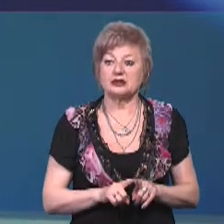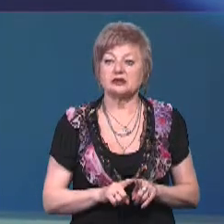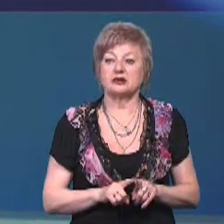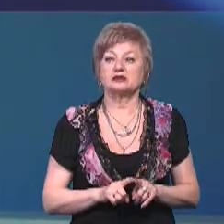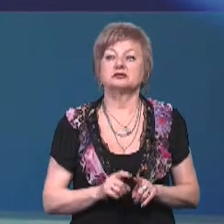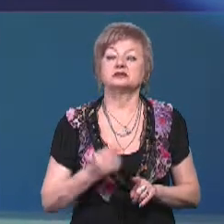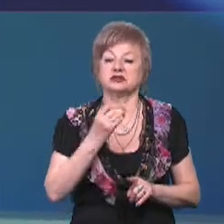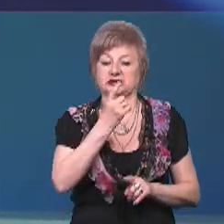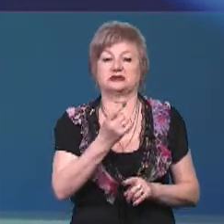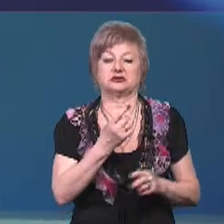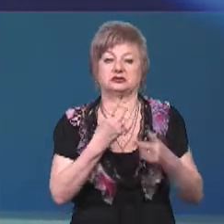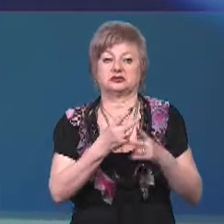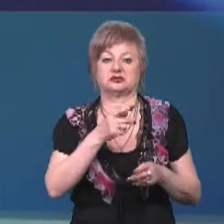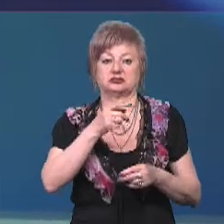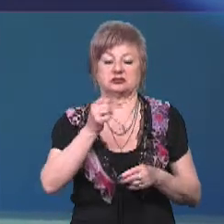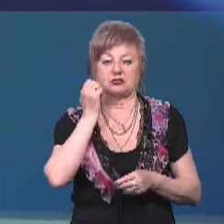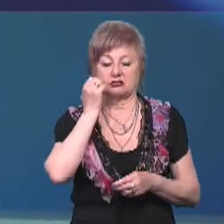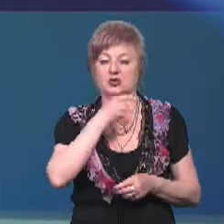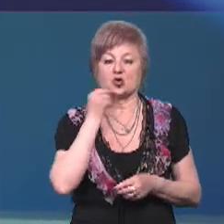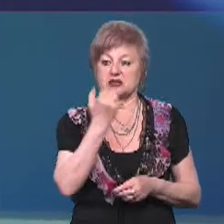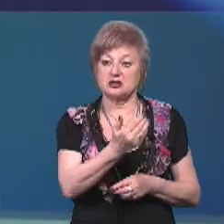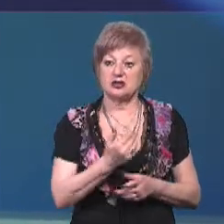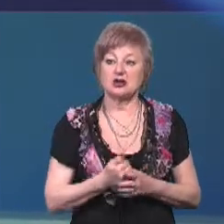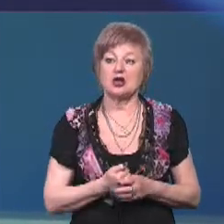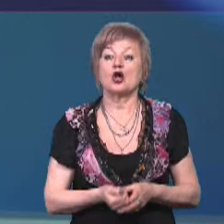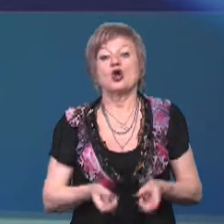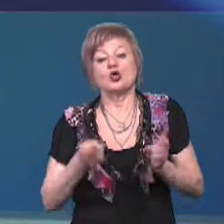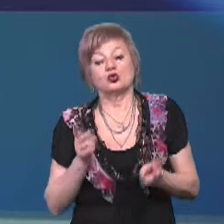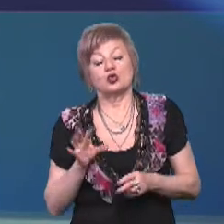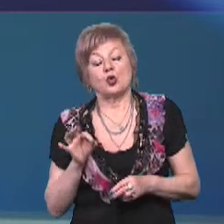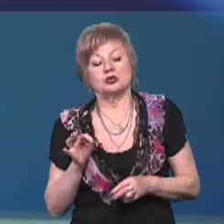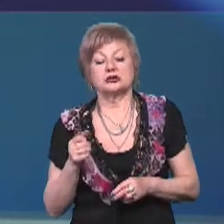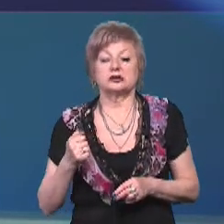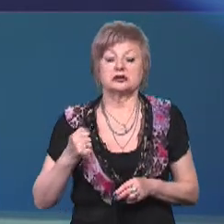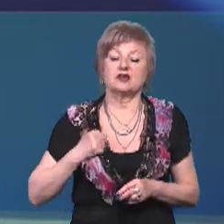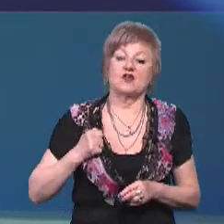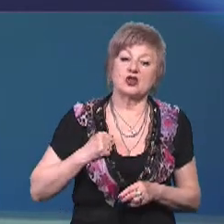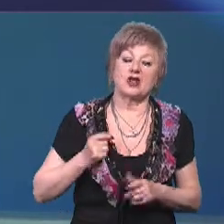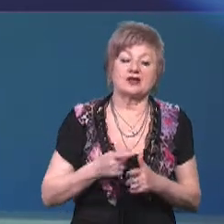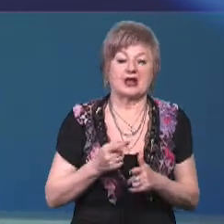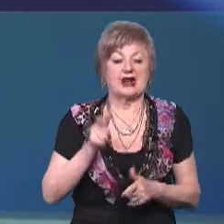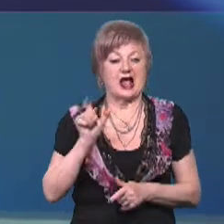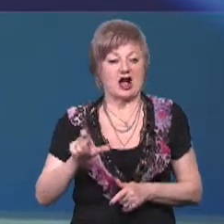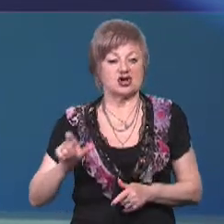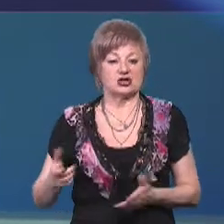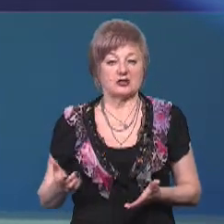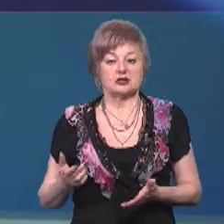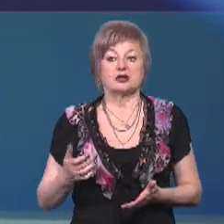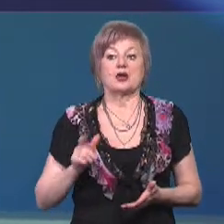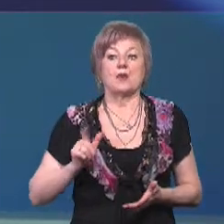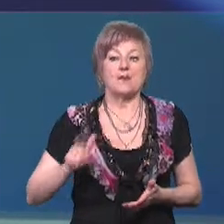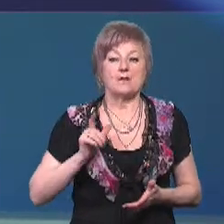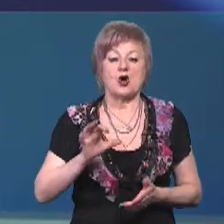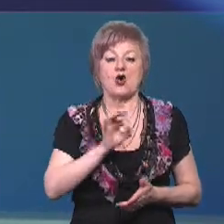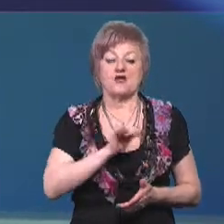Кремля. І тут важко сказати, хто він насправді, військовий чи цивільний. Тому що свою службу ми з ним